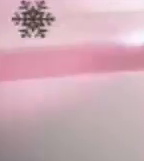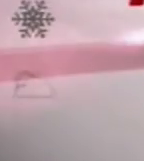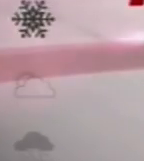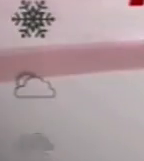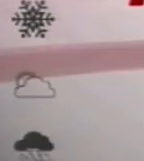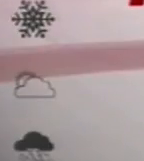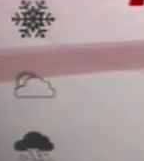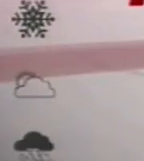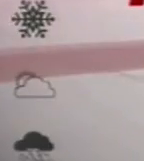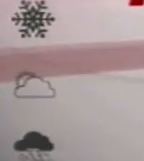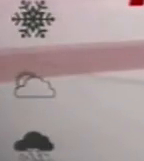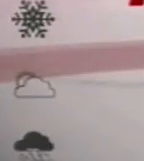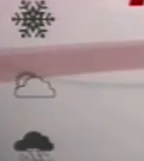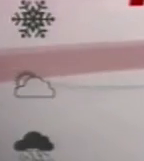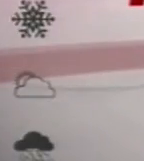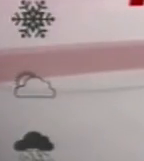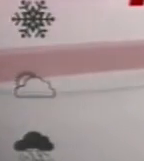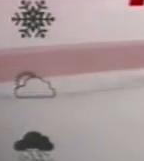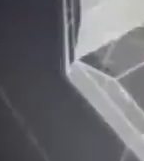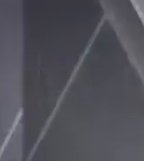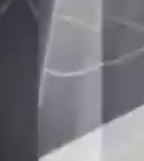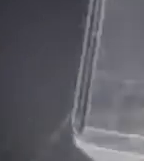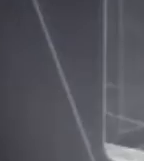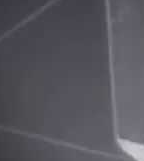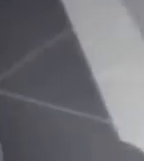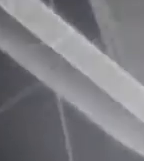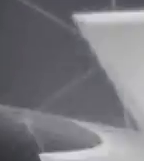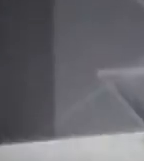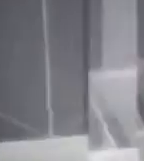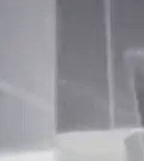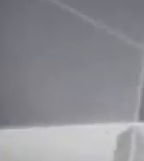Сьогодні вночі та завтра.